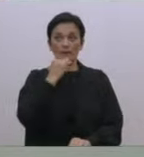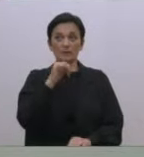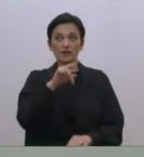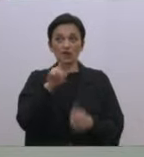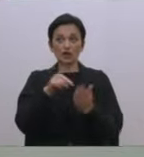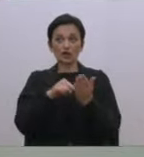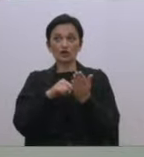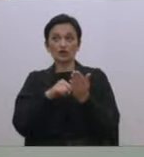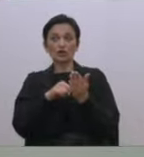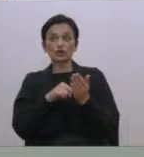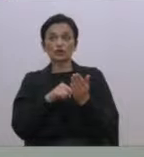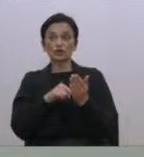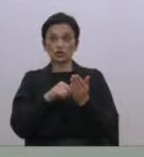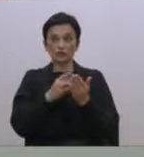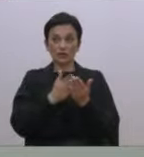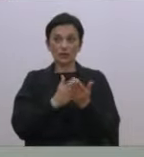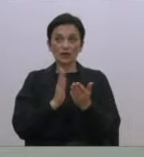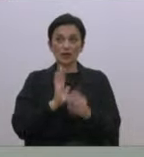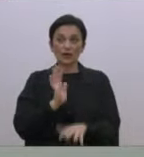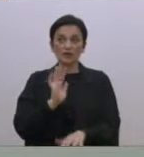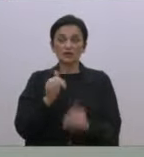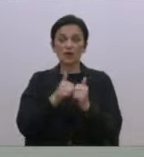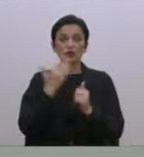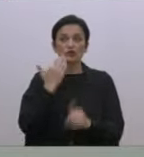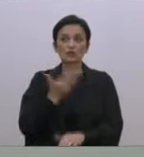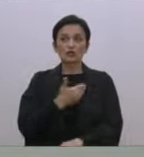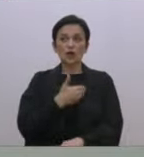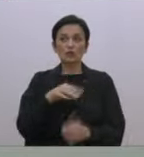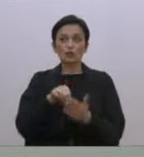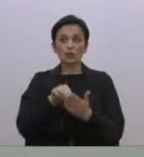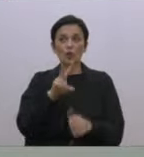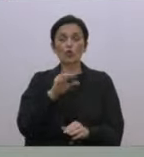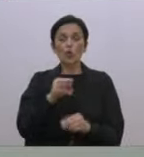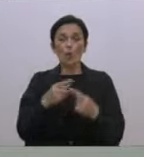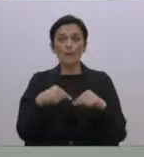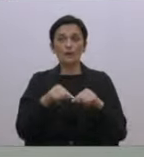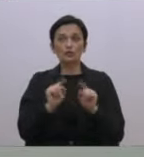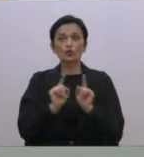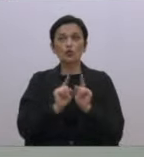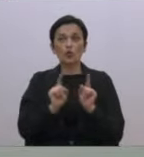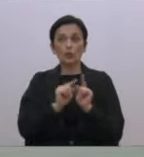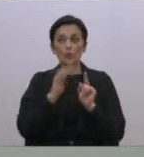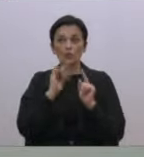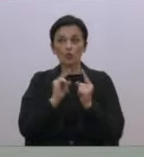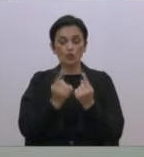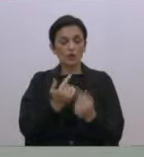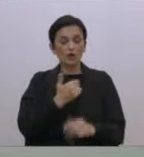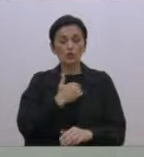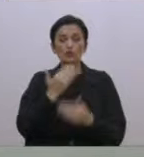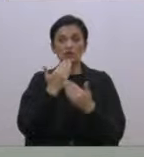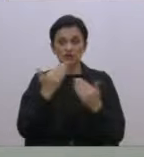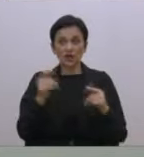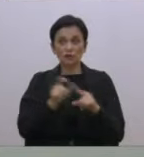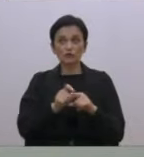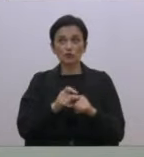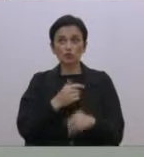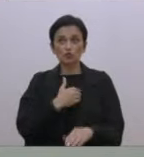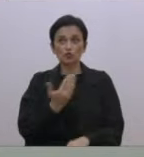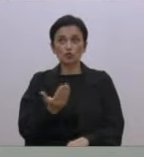კითხვები არ არის, სამოხსენებას არ სურს გამოსვლა, კომიტეტს, ოპოზიციას, უმრავლესობას არ სურს, დასკვნით სიტყვა თუ